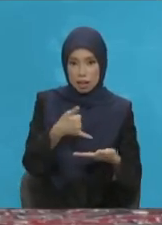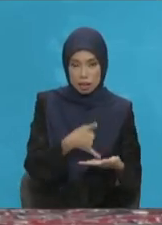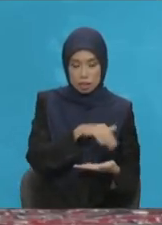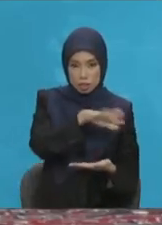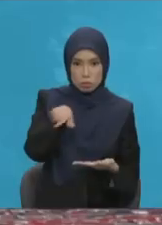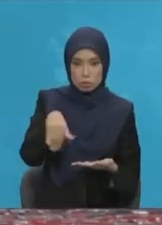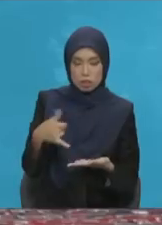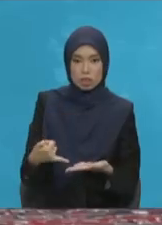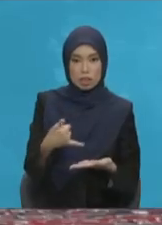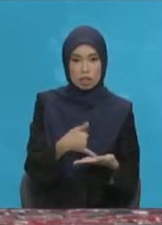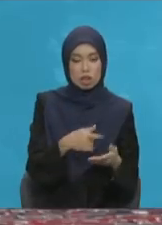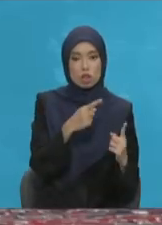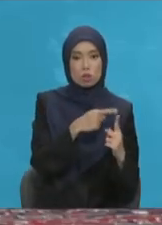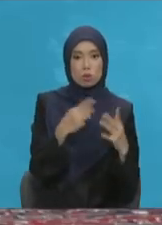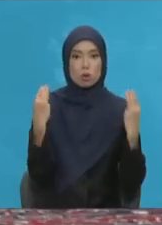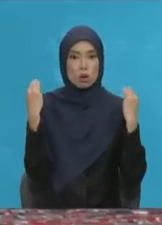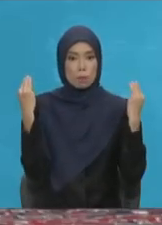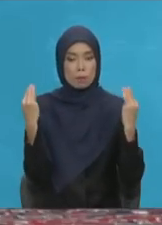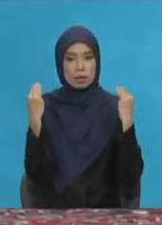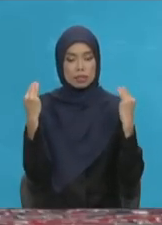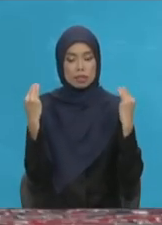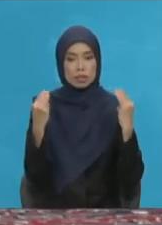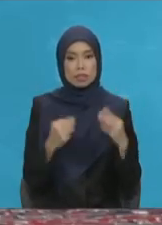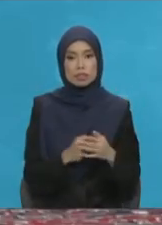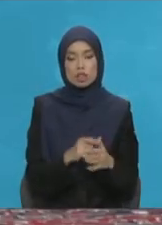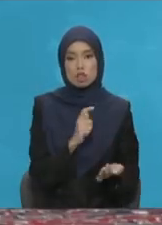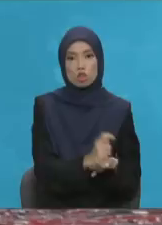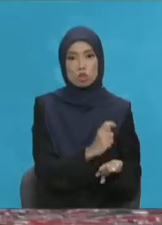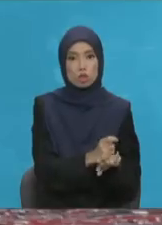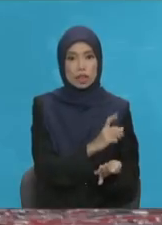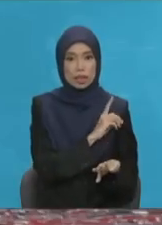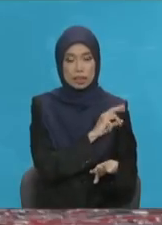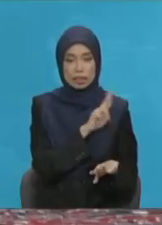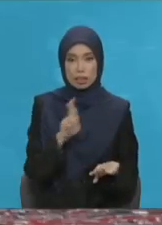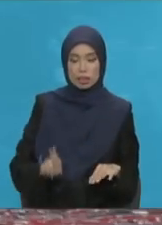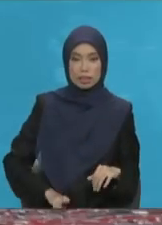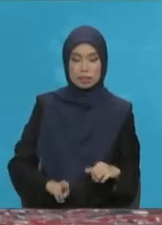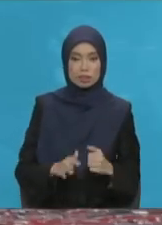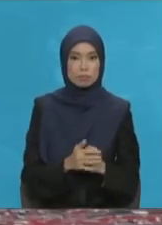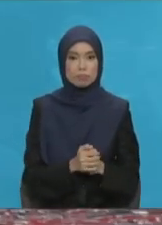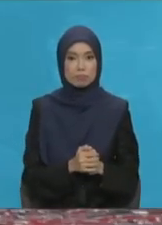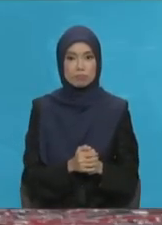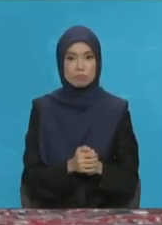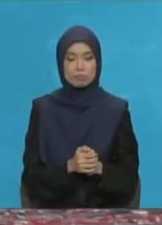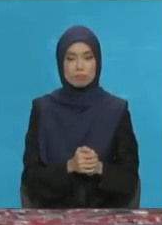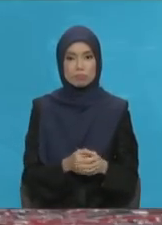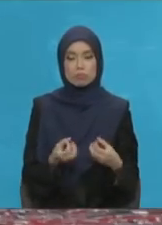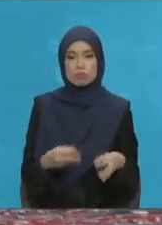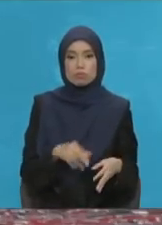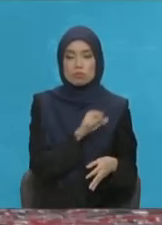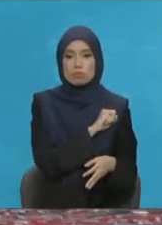diraja dan pertunangan di Raja seperti mana yang telah disabdakan oleh Paduka Ayahanda